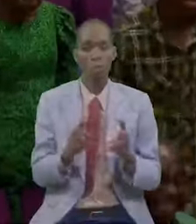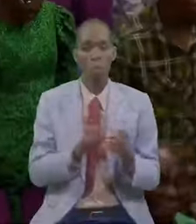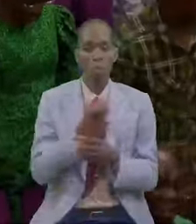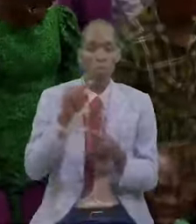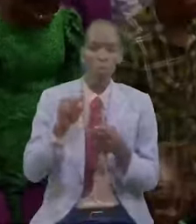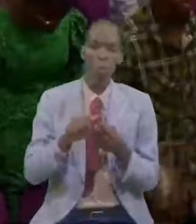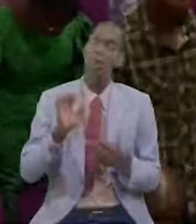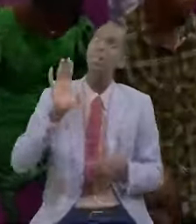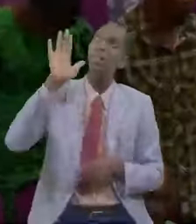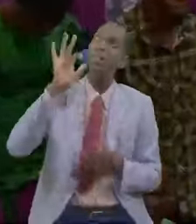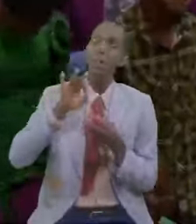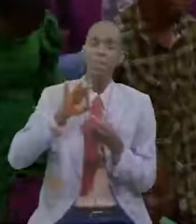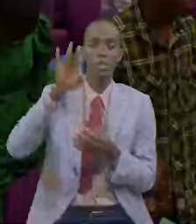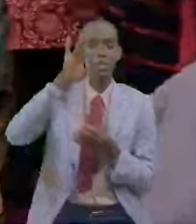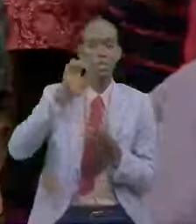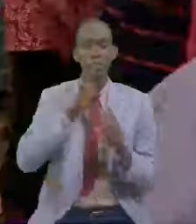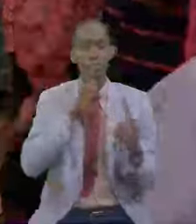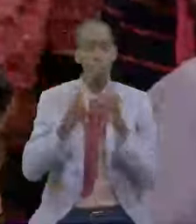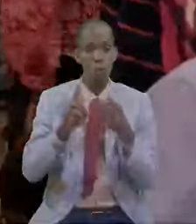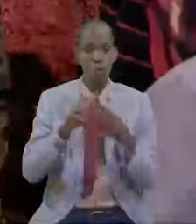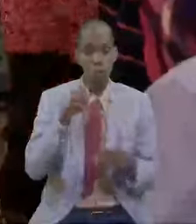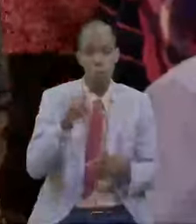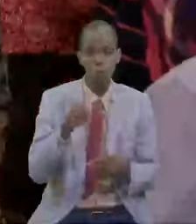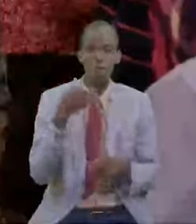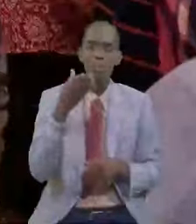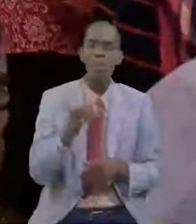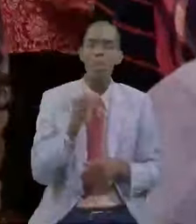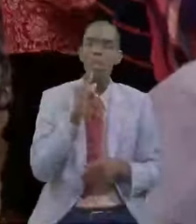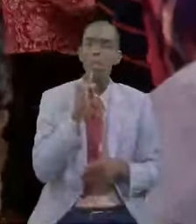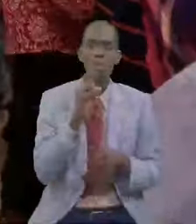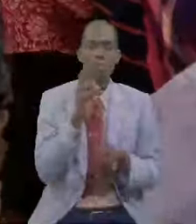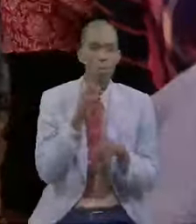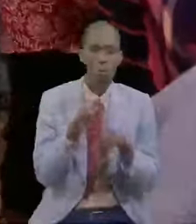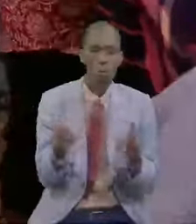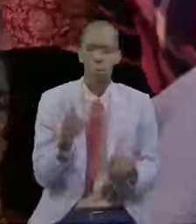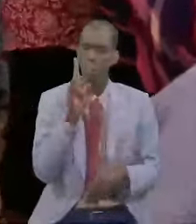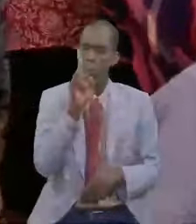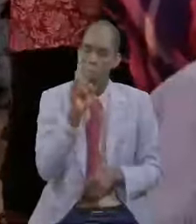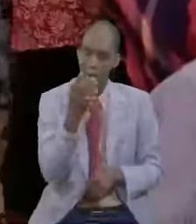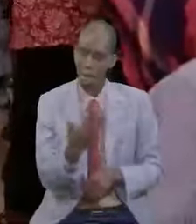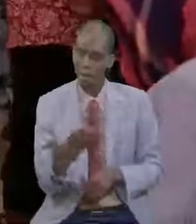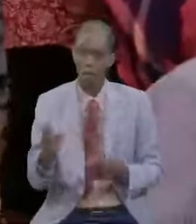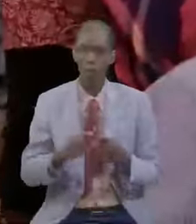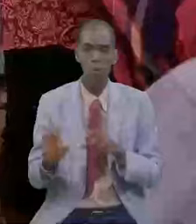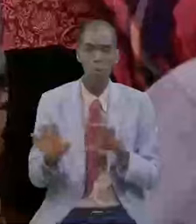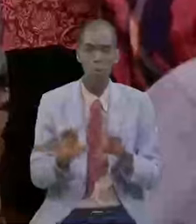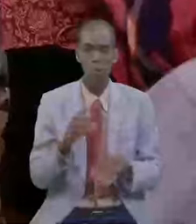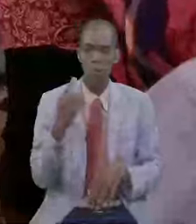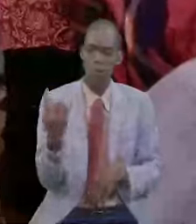Lorsque son esprit te parle, il n'y a qu'une seule chose à faire,